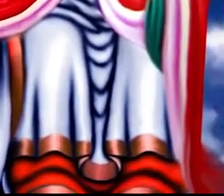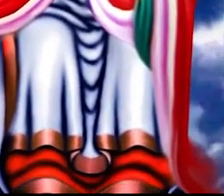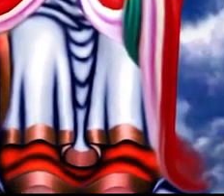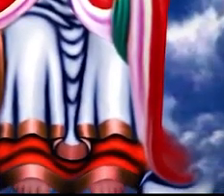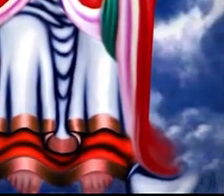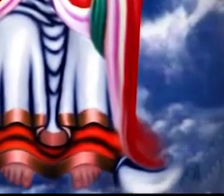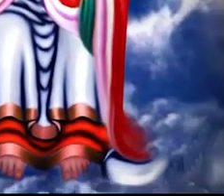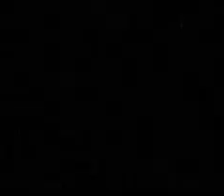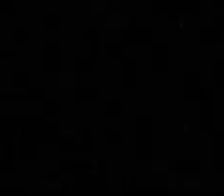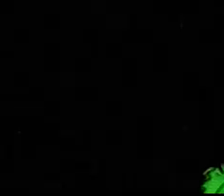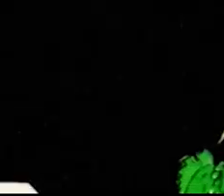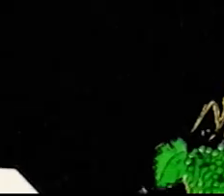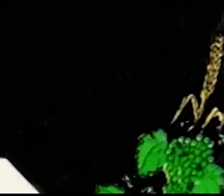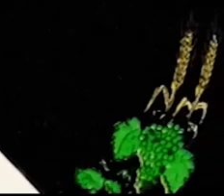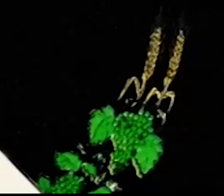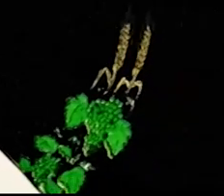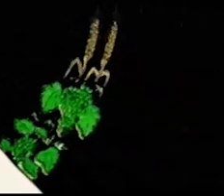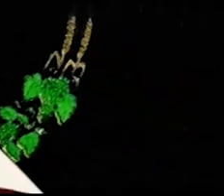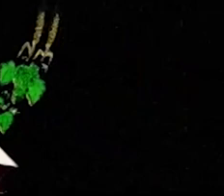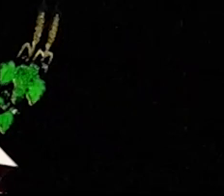هادر لا إله